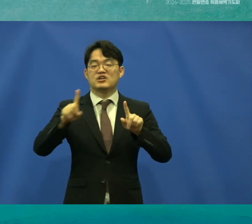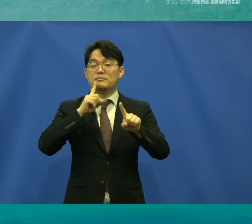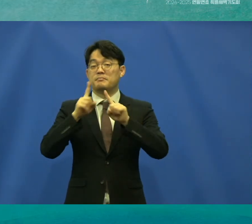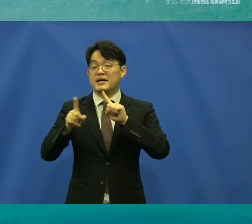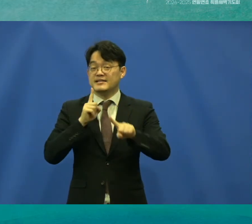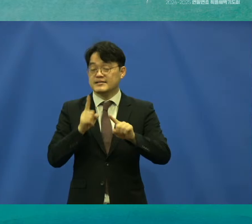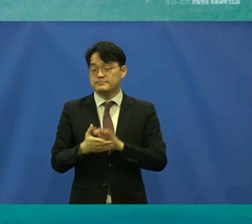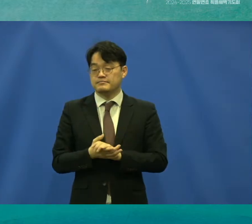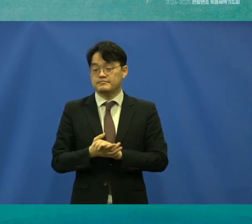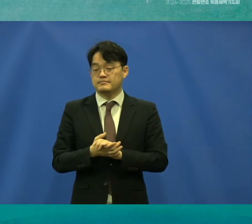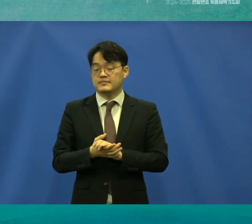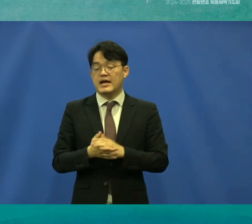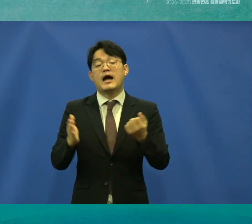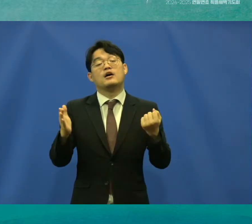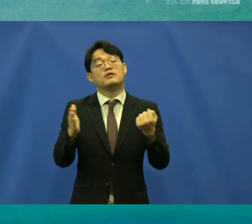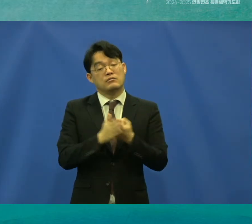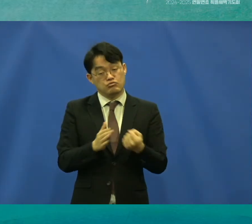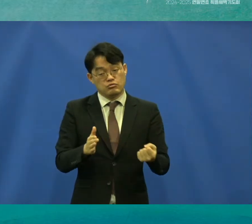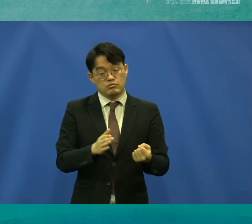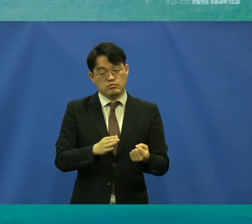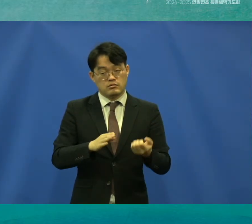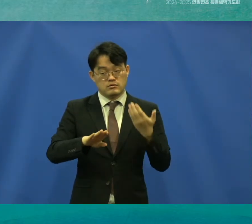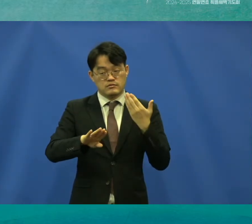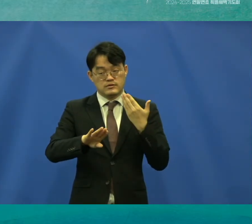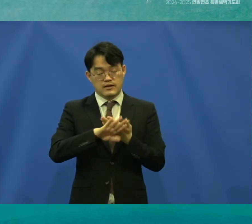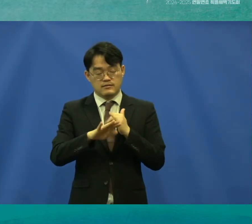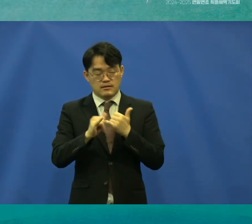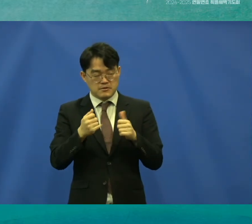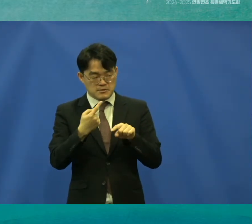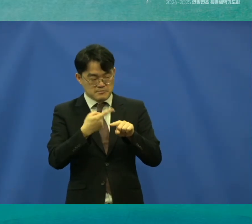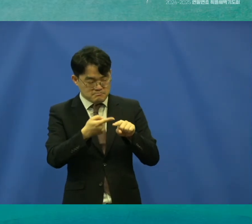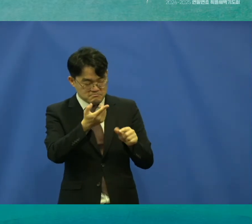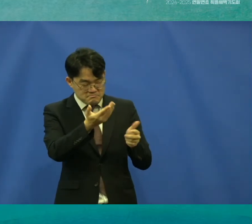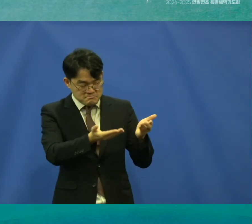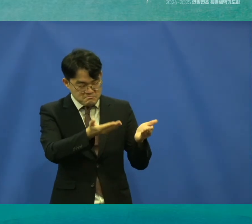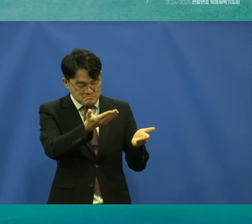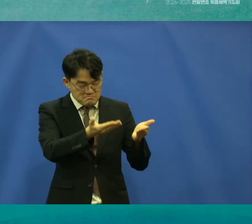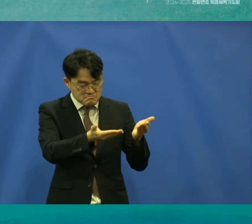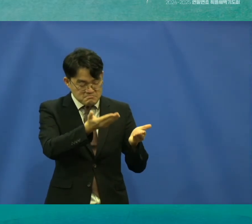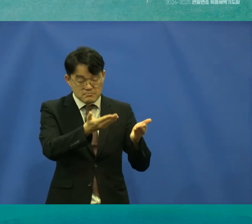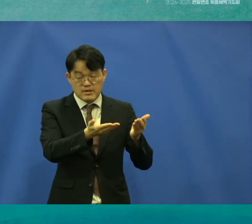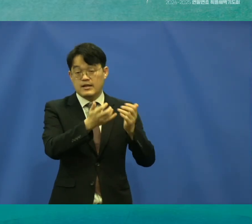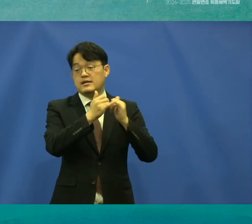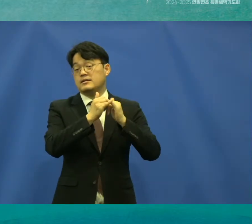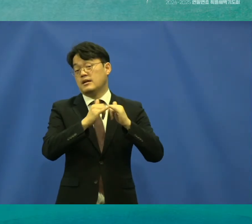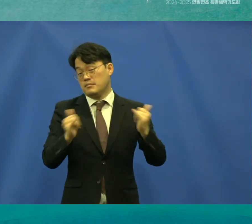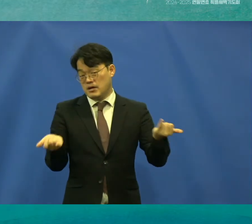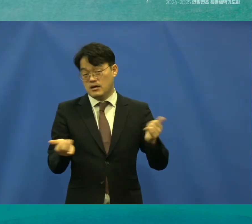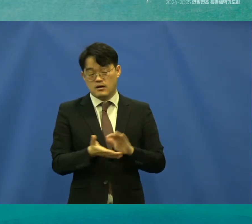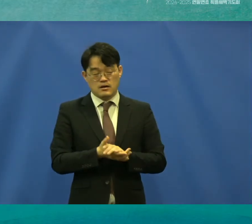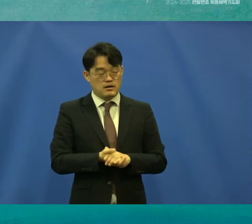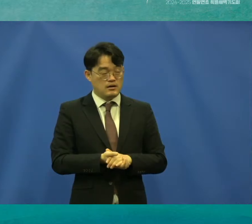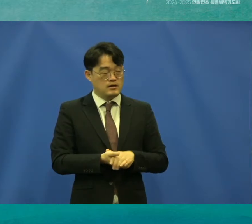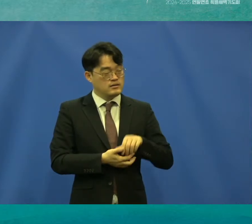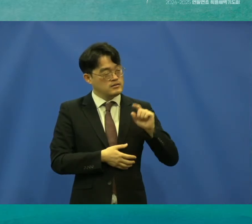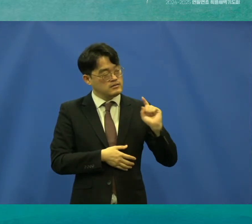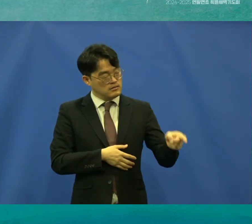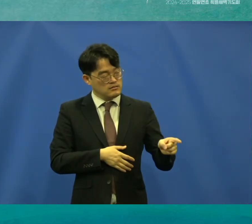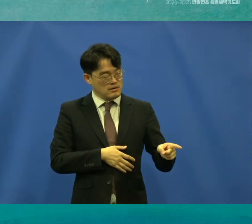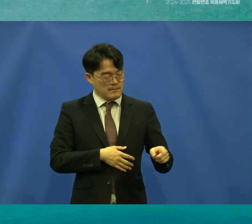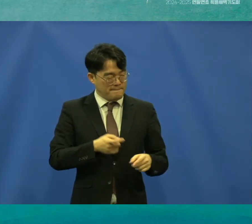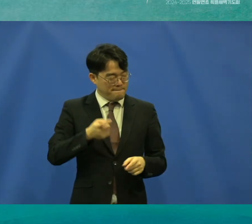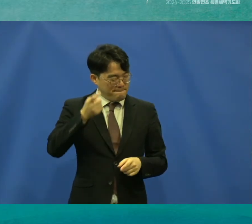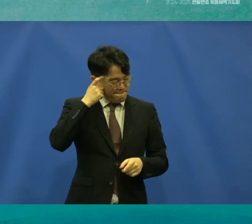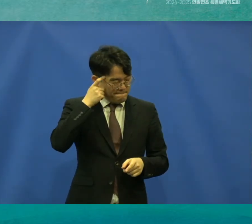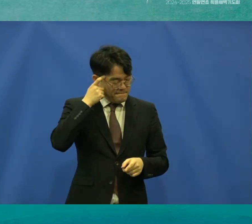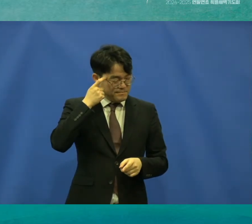그러므로 남을 판단하는 사람아, 누구를 막론하고 내가 핑계하지 못할 것은